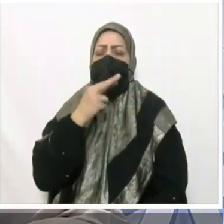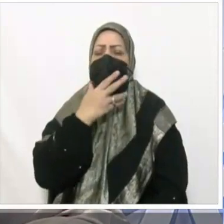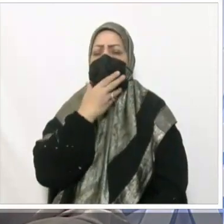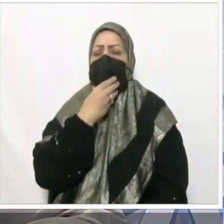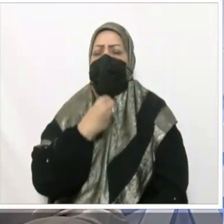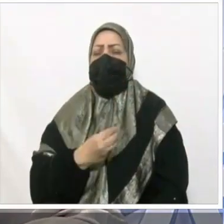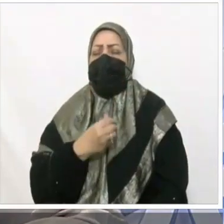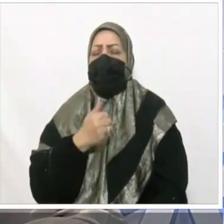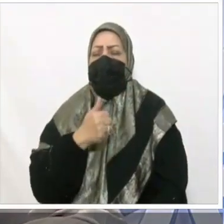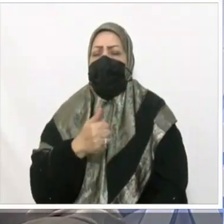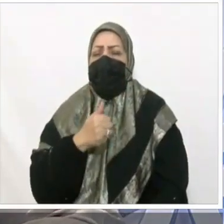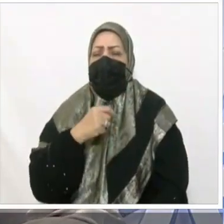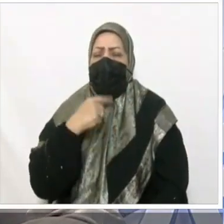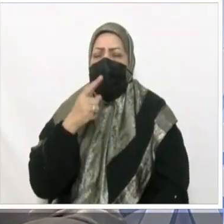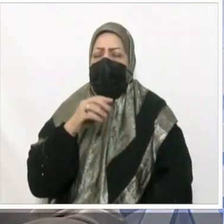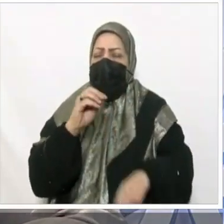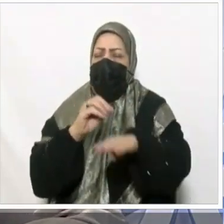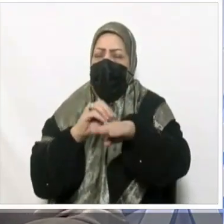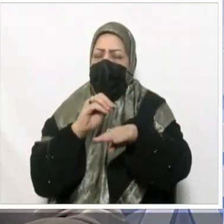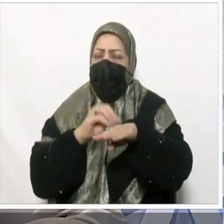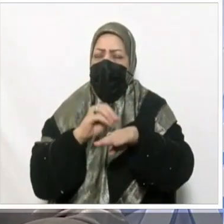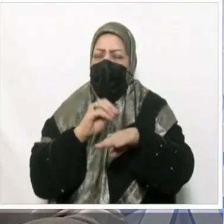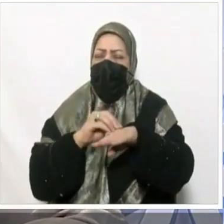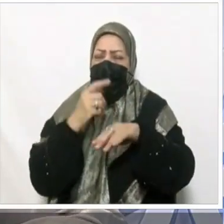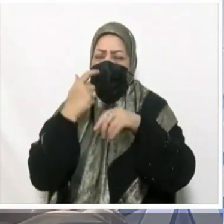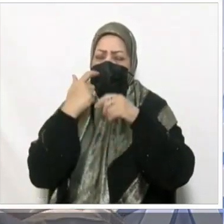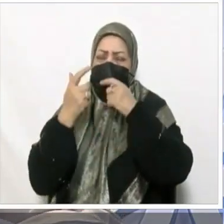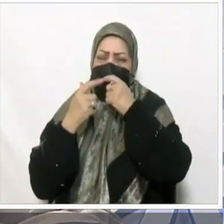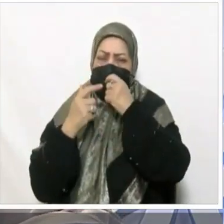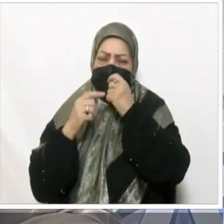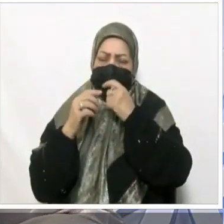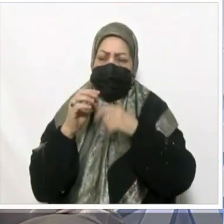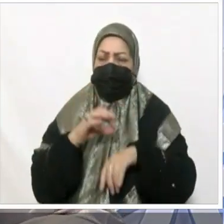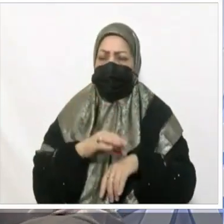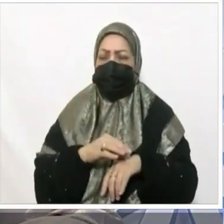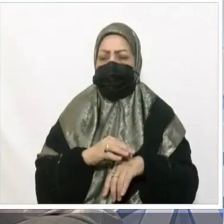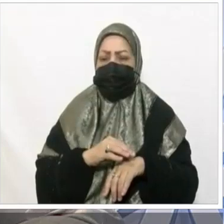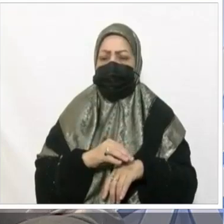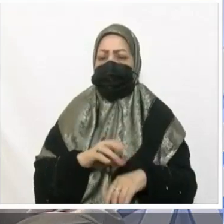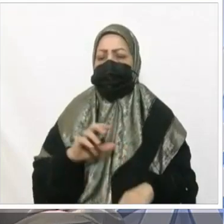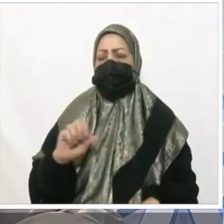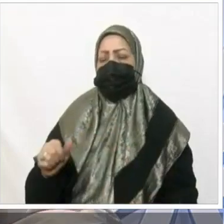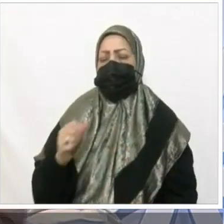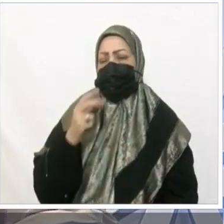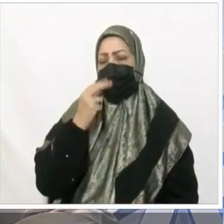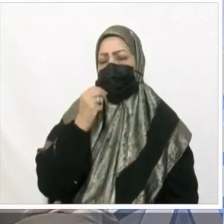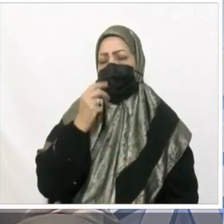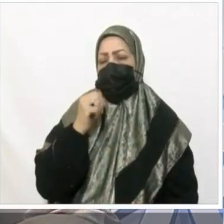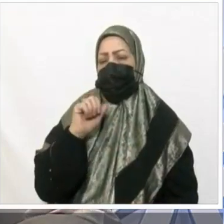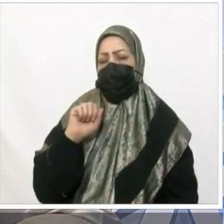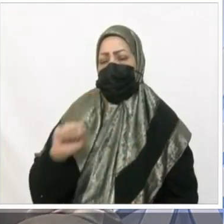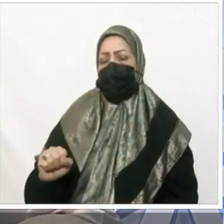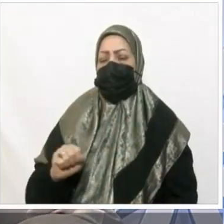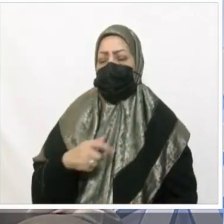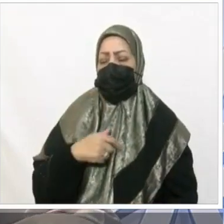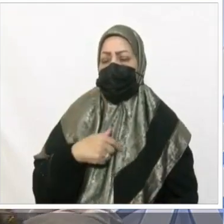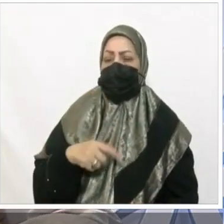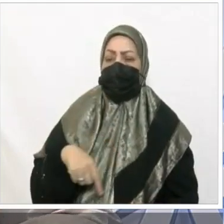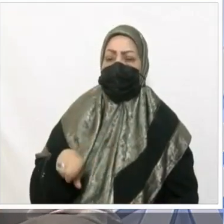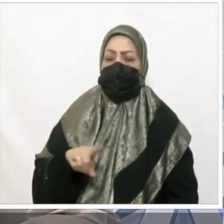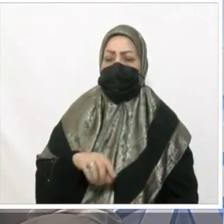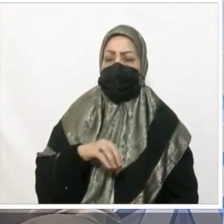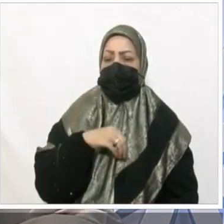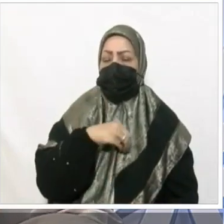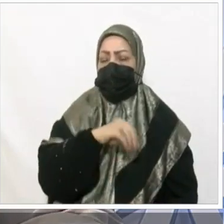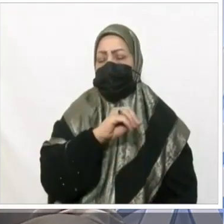الإنسان الذي يتصرف في ماله كله حال حياته حتى لو كان صدقة أو كذا،